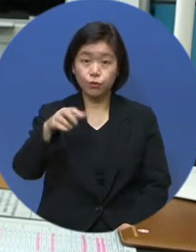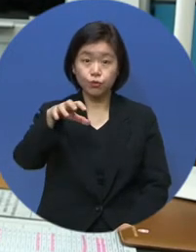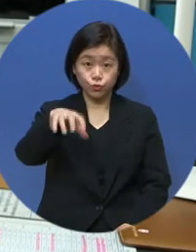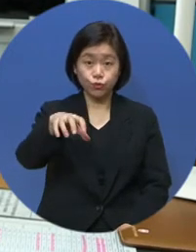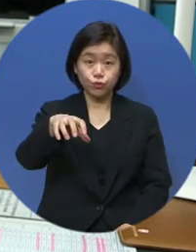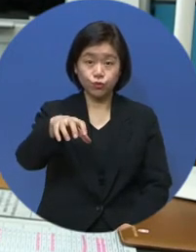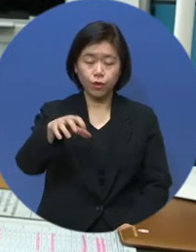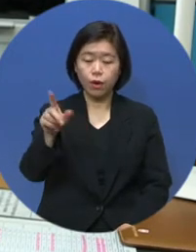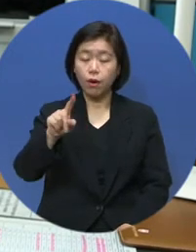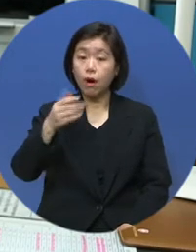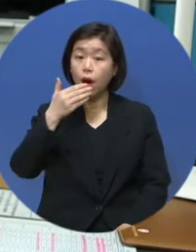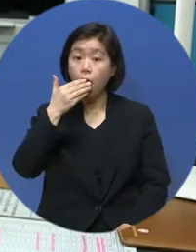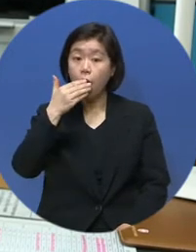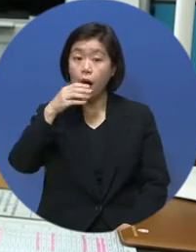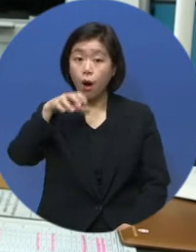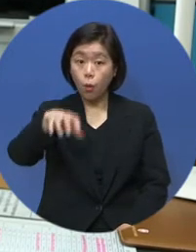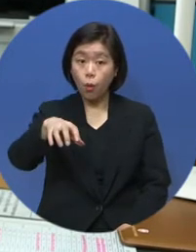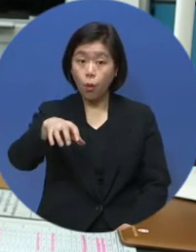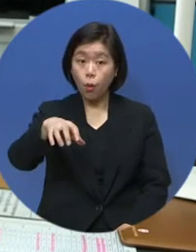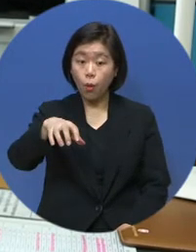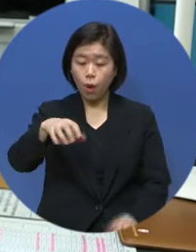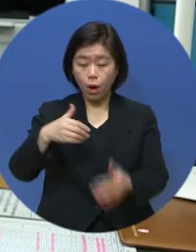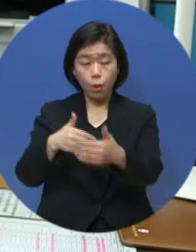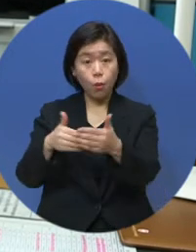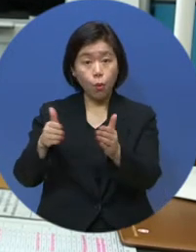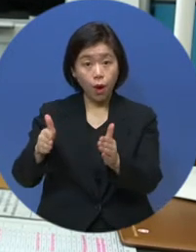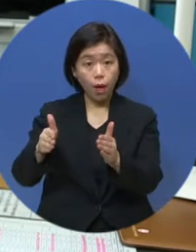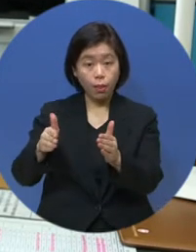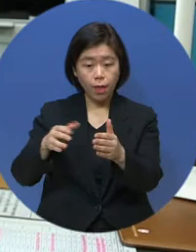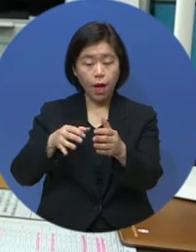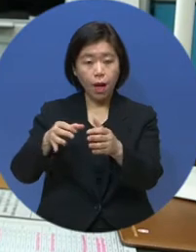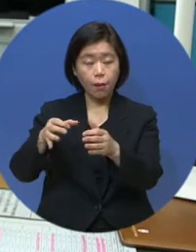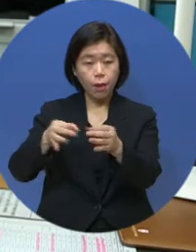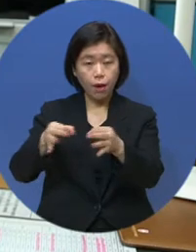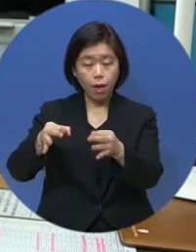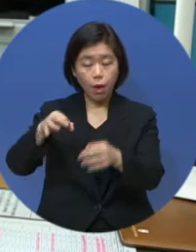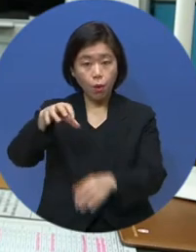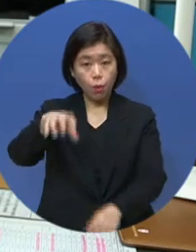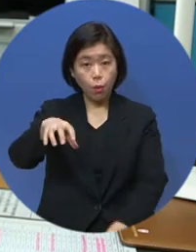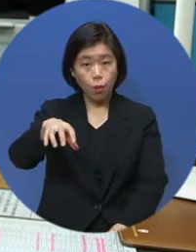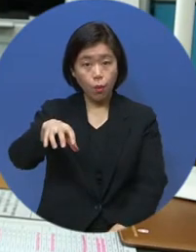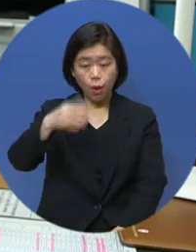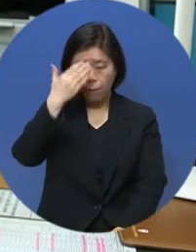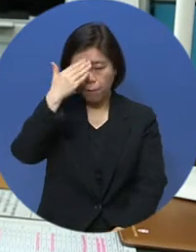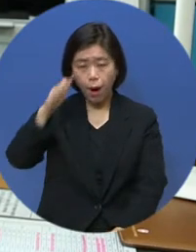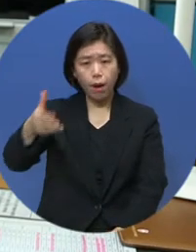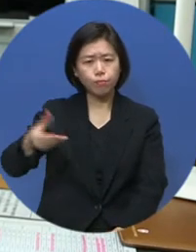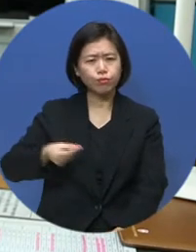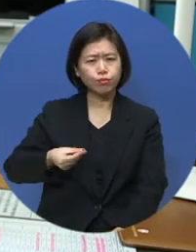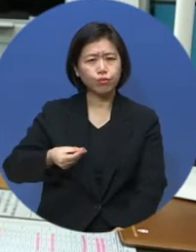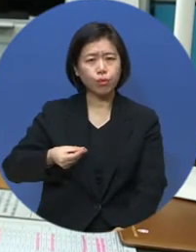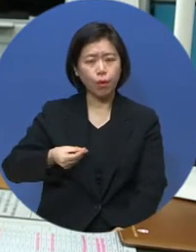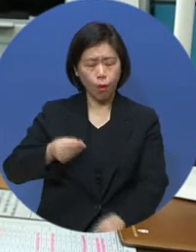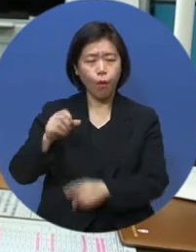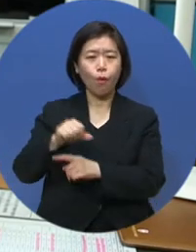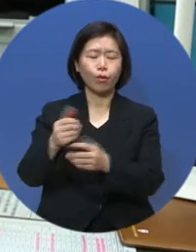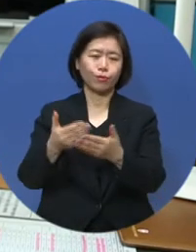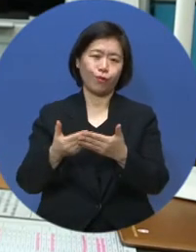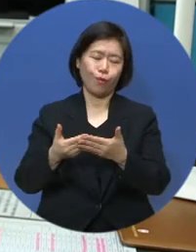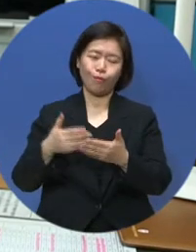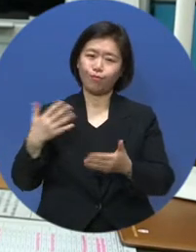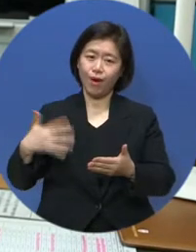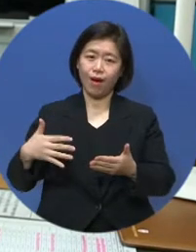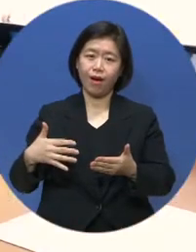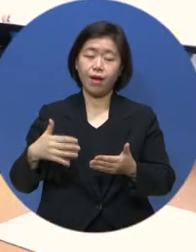무상 임대를 해주셨고요. 또 장소는 그렇게 제공됐지만 인테리어 비용이 만만치 않게